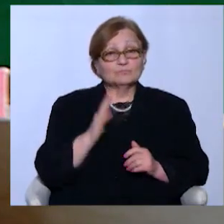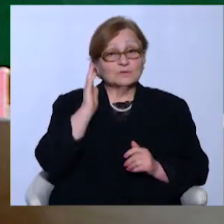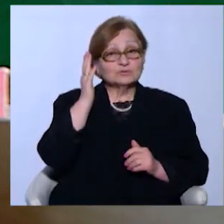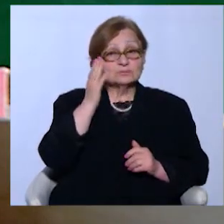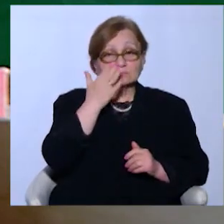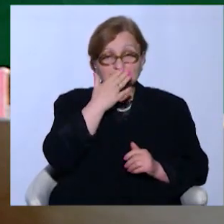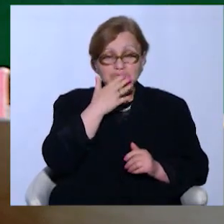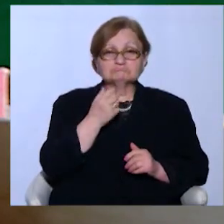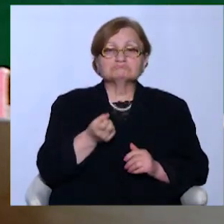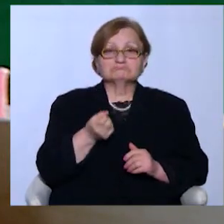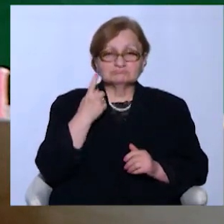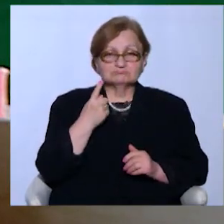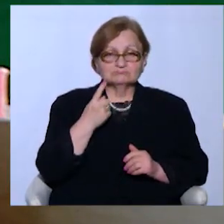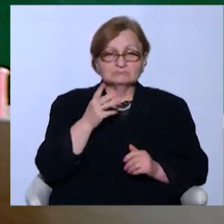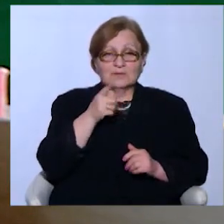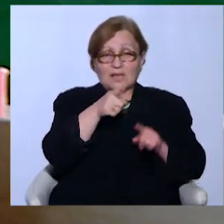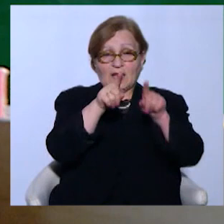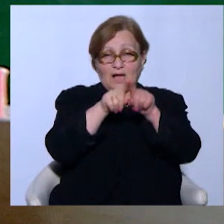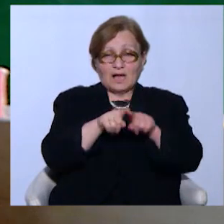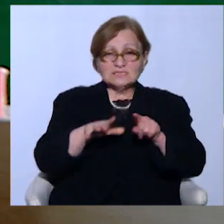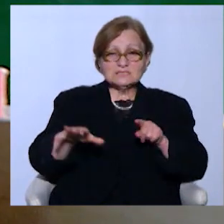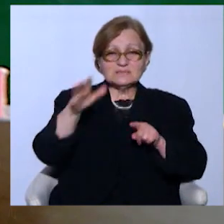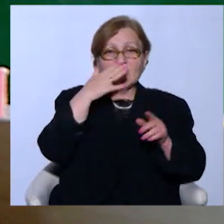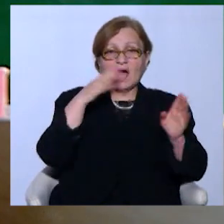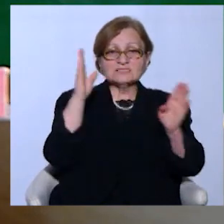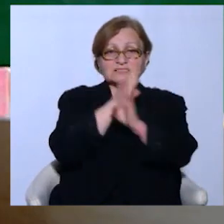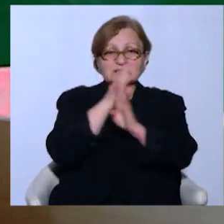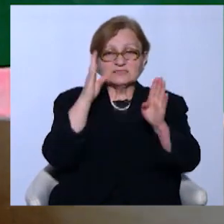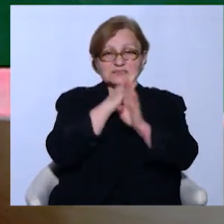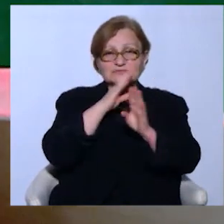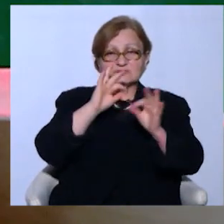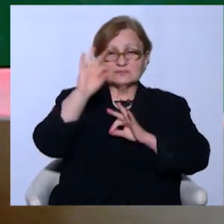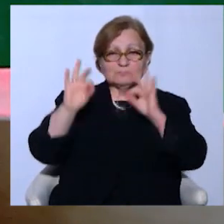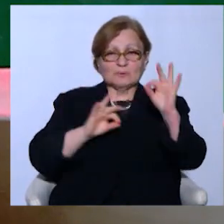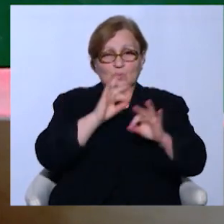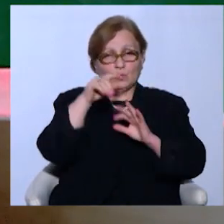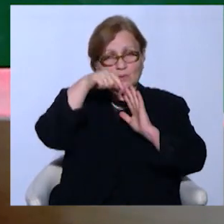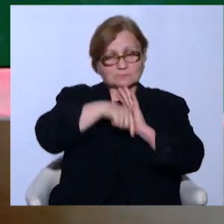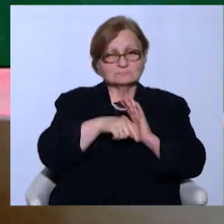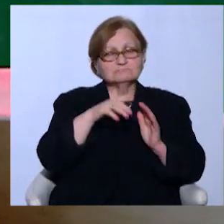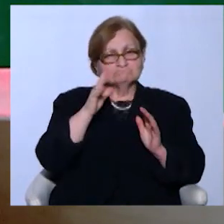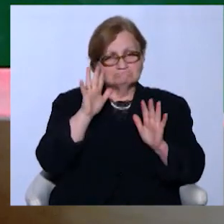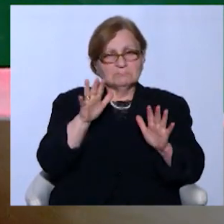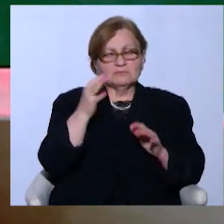შემდეგ გაკვეთილზე ჩვენ სივრცულ ფიგურებზე გავაგრძელებთ საუბარს და მათ შესახებ თურმე ძალიან